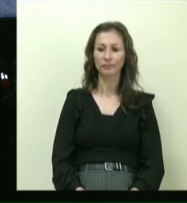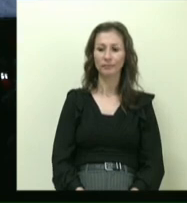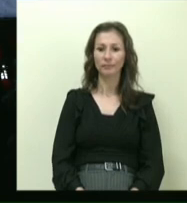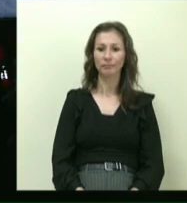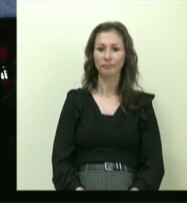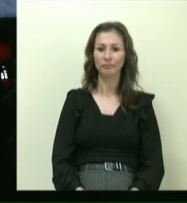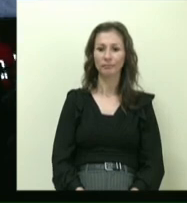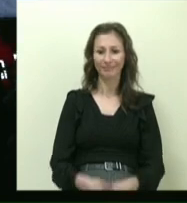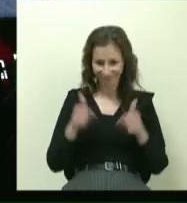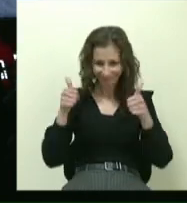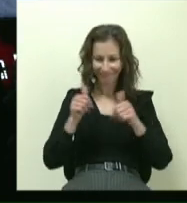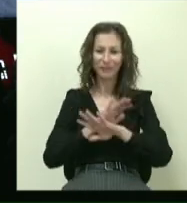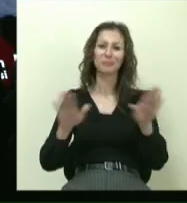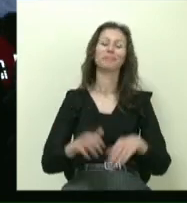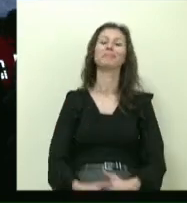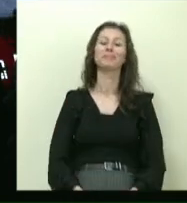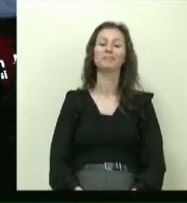oldu mu Tamam